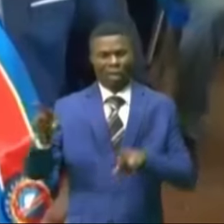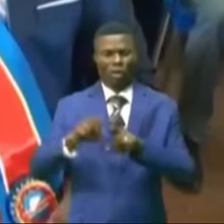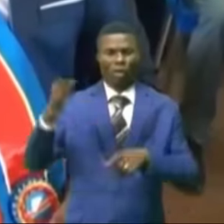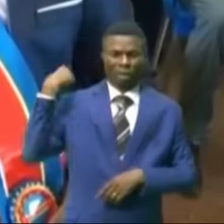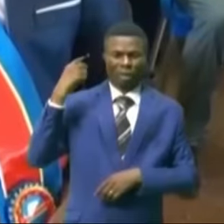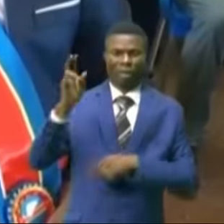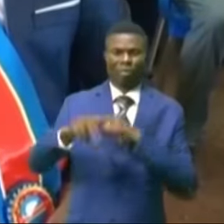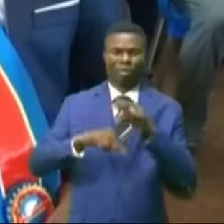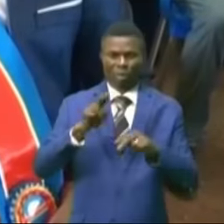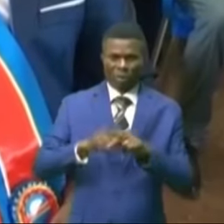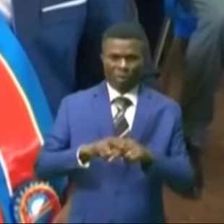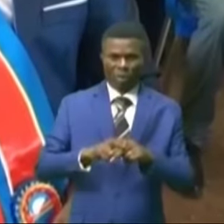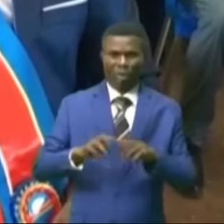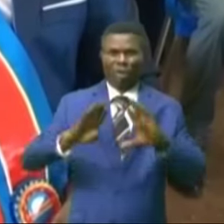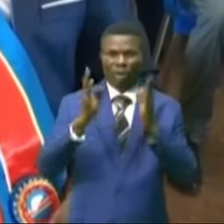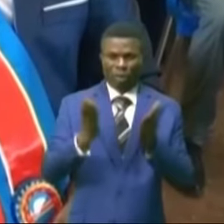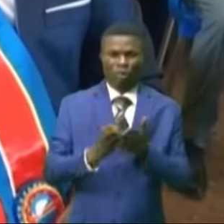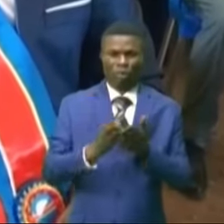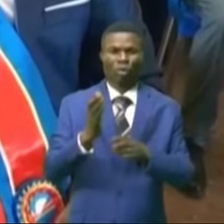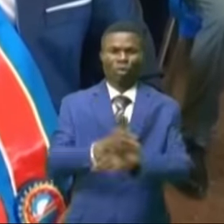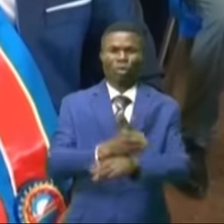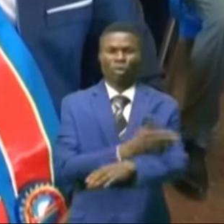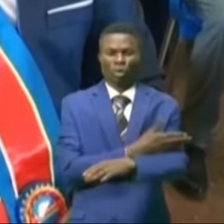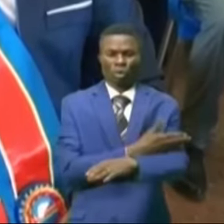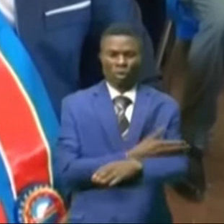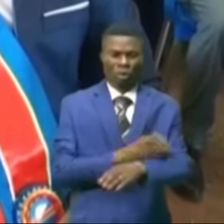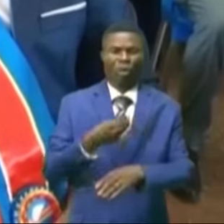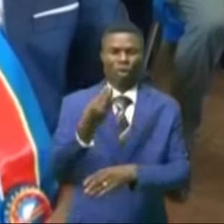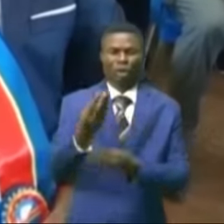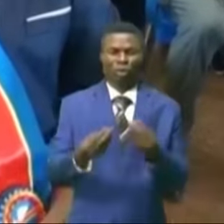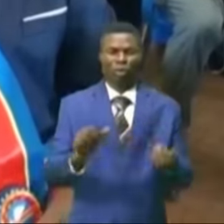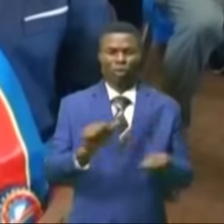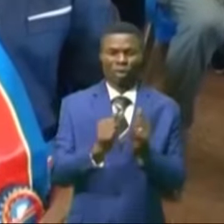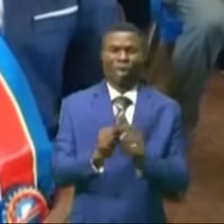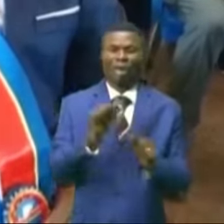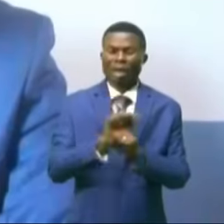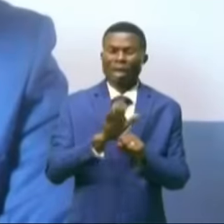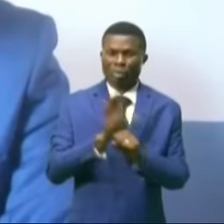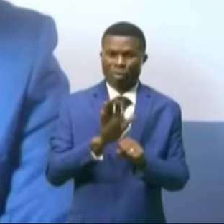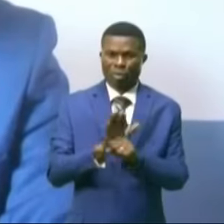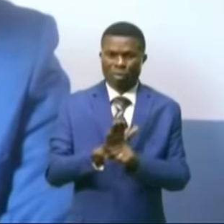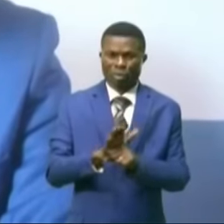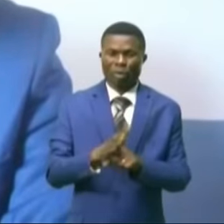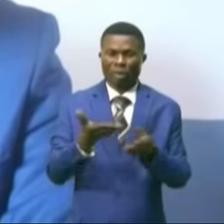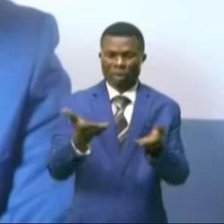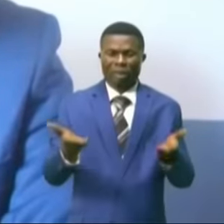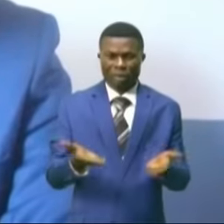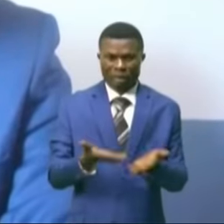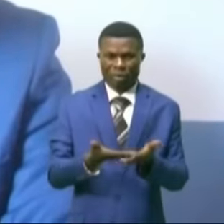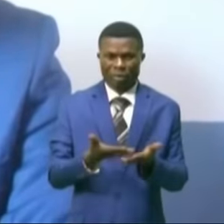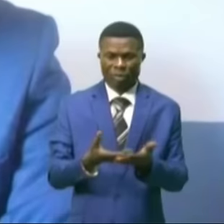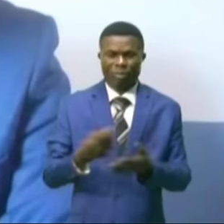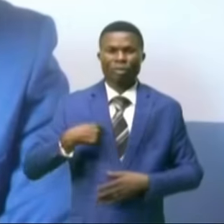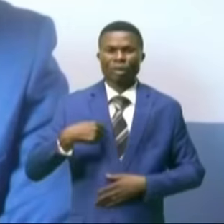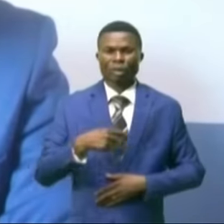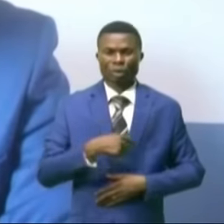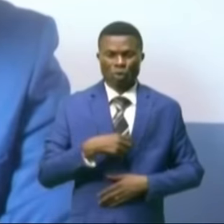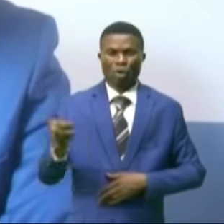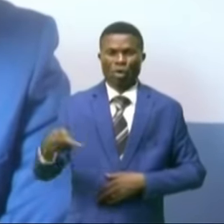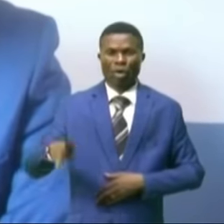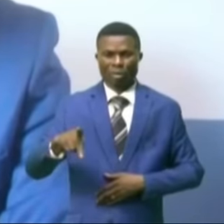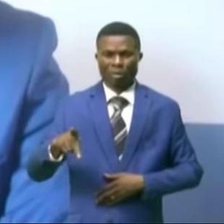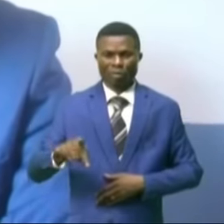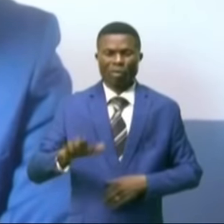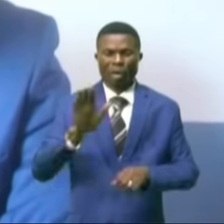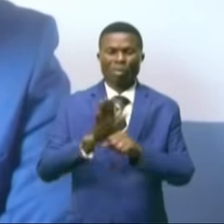Et ensemble, nous pourrons quand même relever les défis. Vous savez, il y a un défi majeur au Kasaï, c'est que nous sommes une province